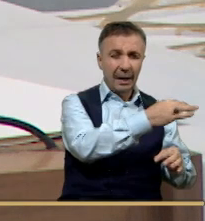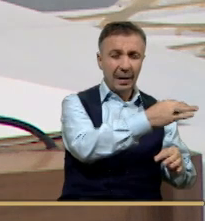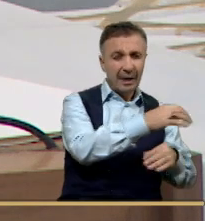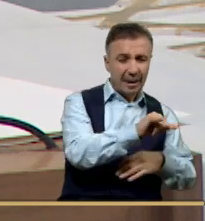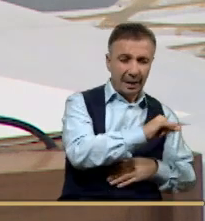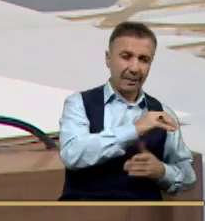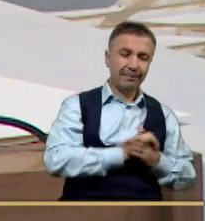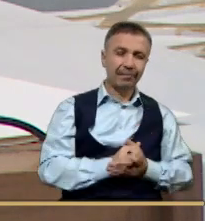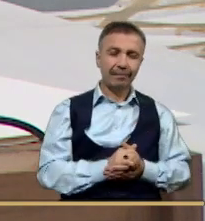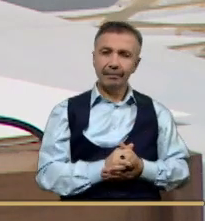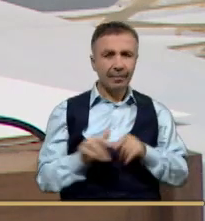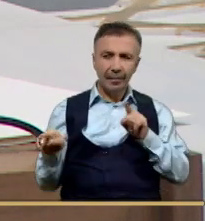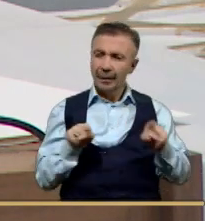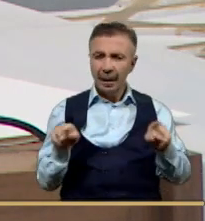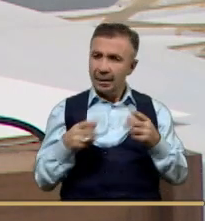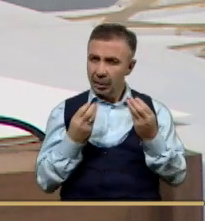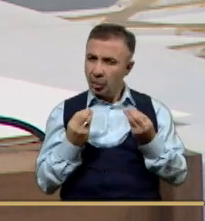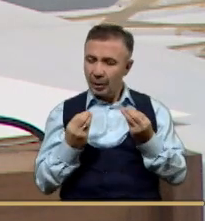Hangi ünvan daha güzel?